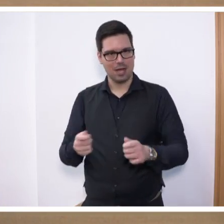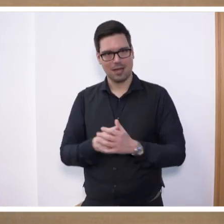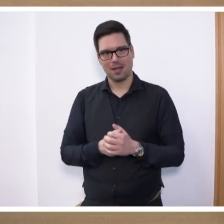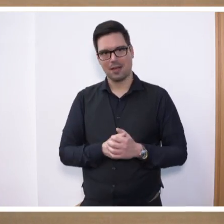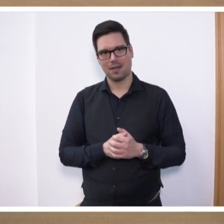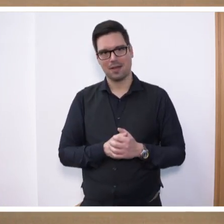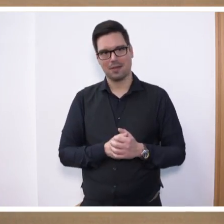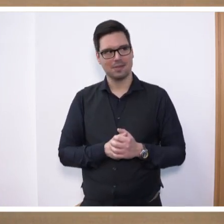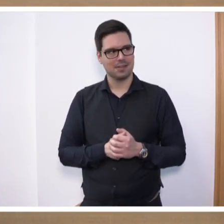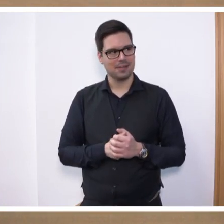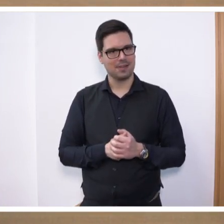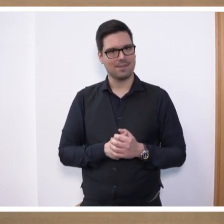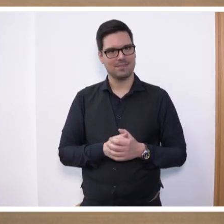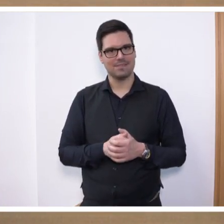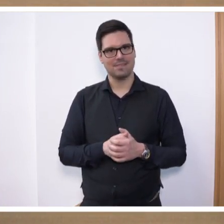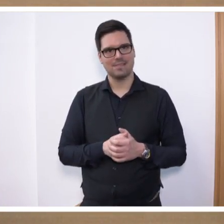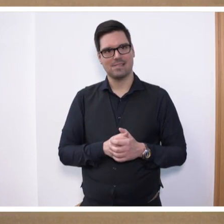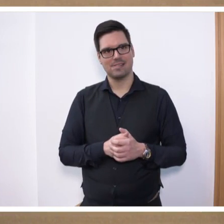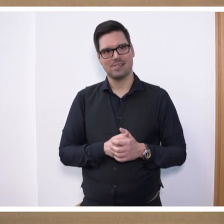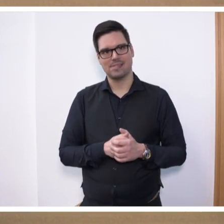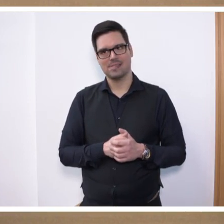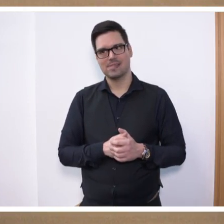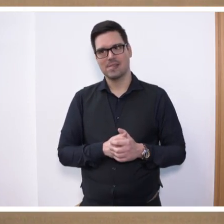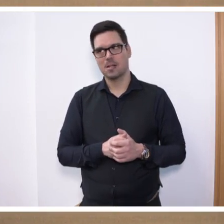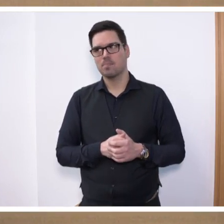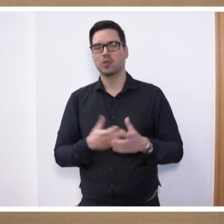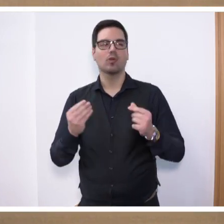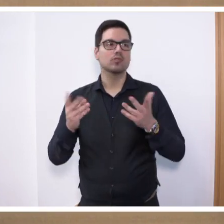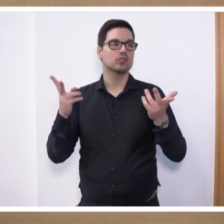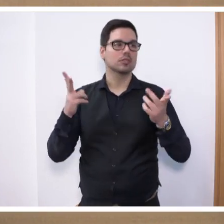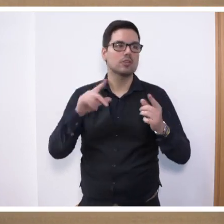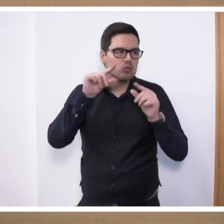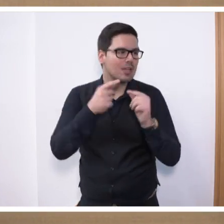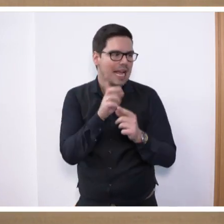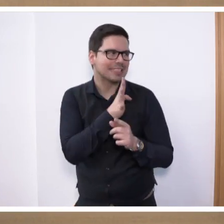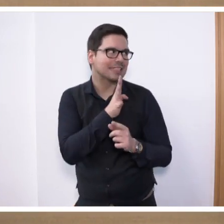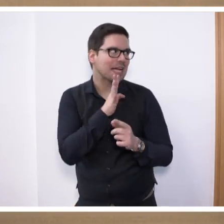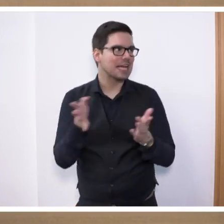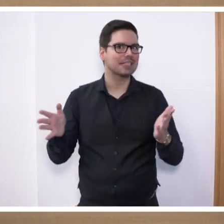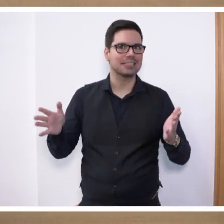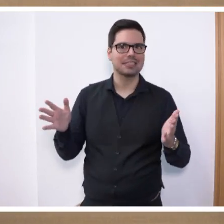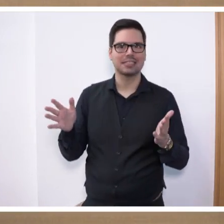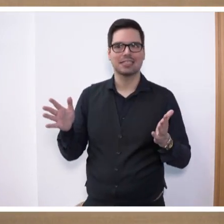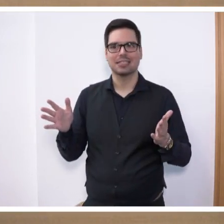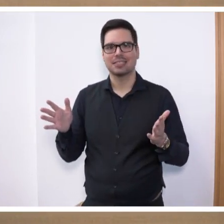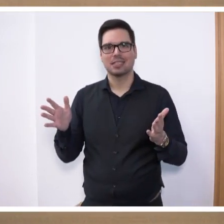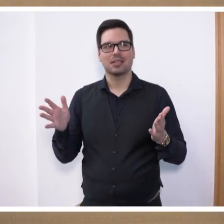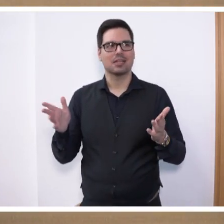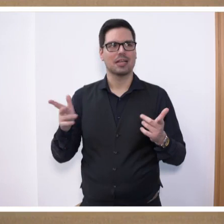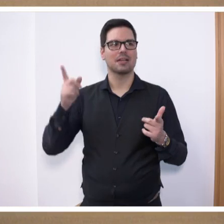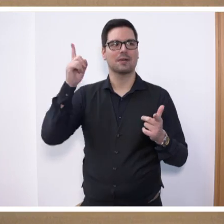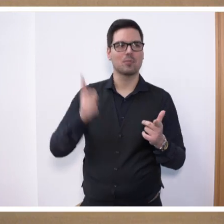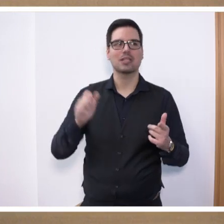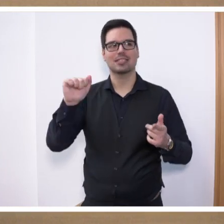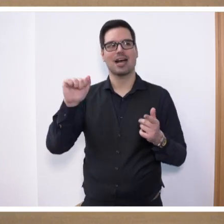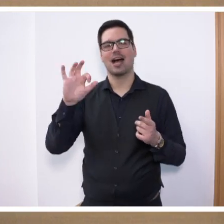Es ist schon mal mir gesagt worden, dass man mich gelegentlich leise hört. Vielleicht rede ich auch leise. Oder man muss ja als